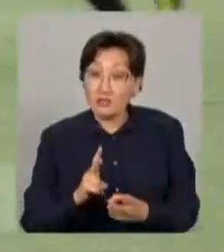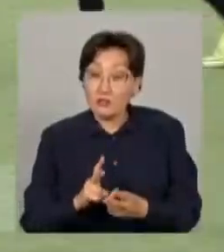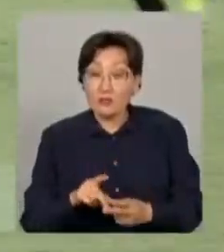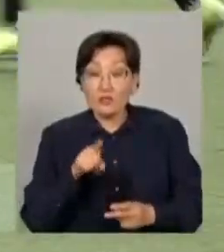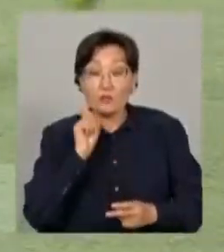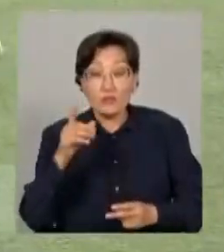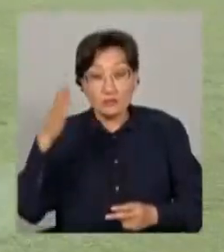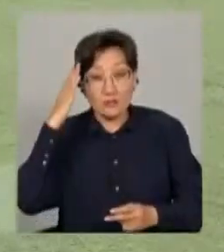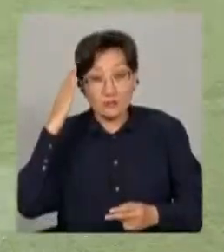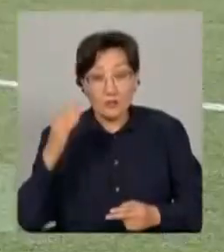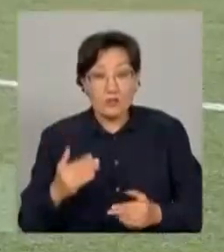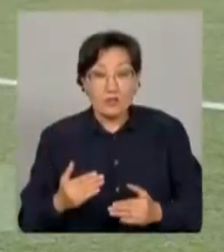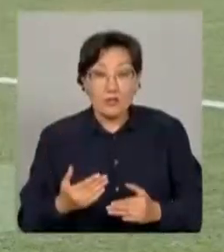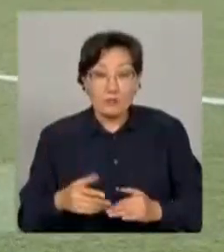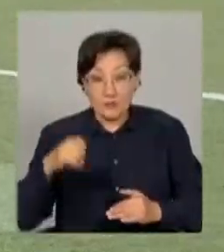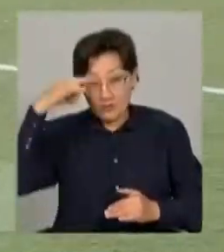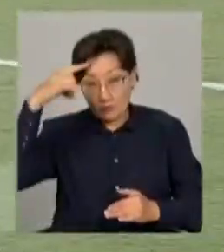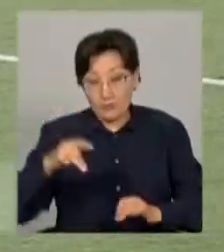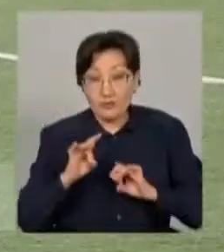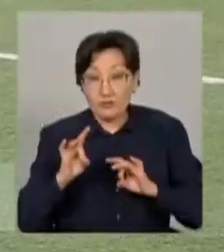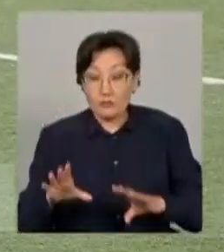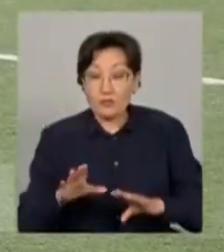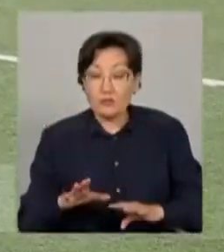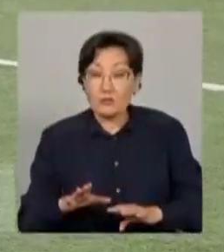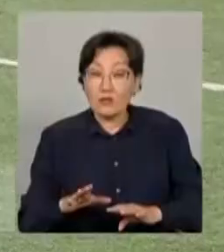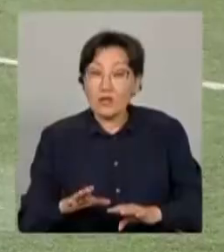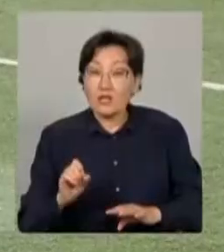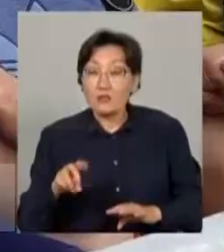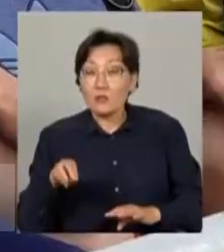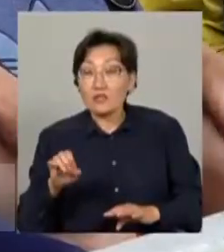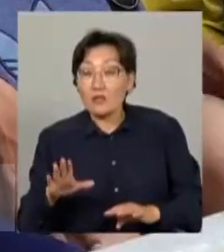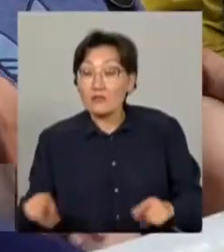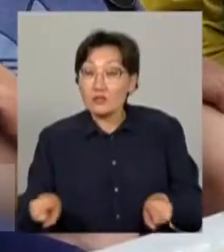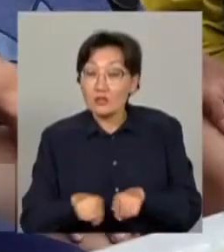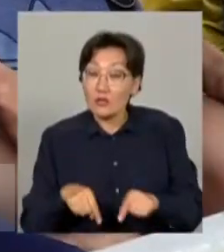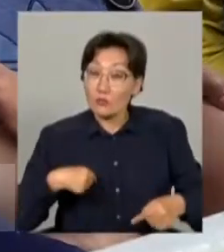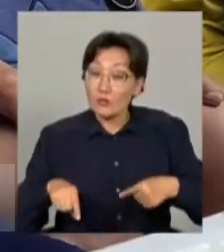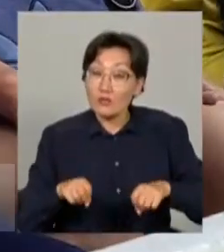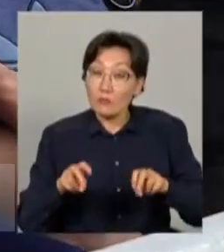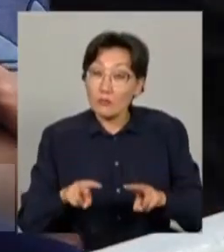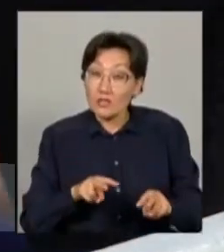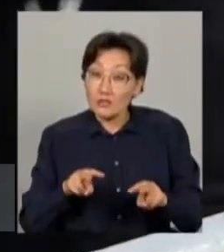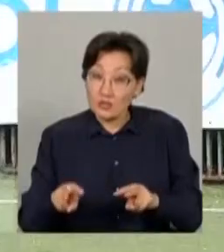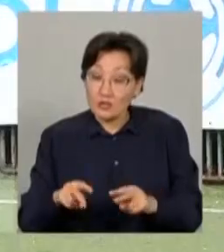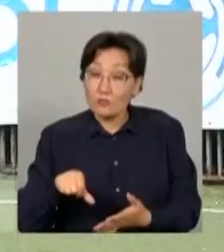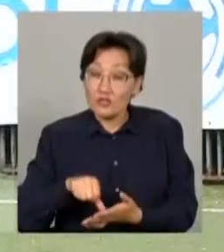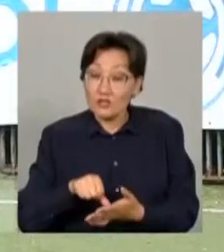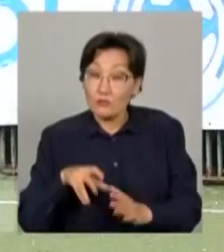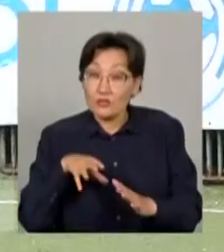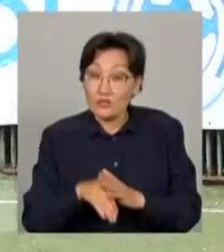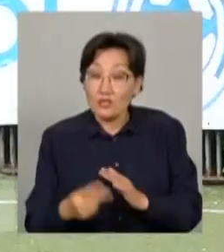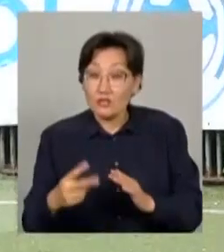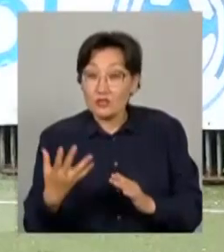Жас таланттардың қарым қабілетін елімізге танымал Давид Лория мен Самат Смақов секілді футбол мамандары бақылайды. Қатысушылар